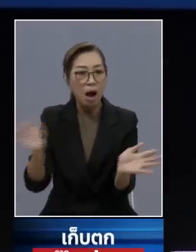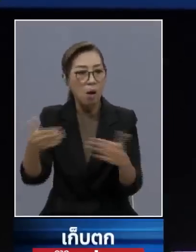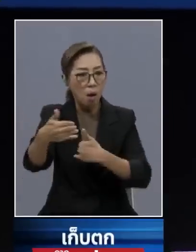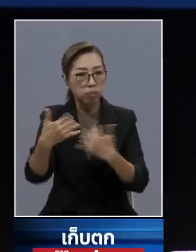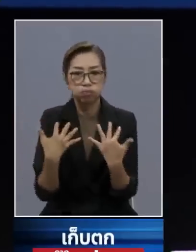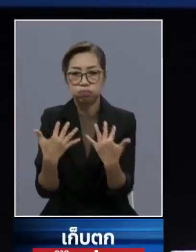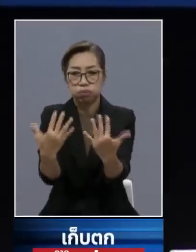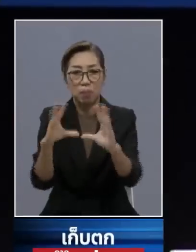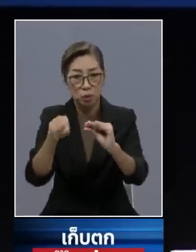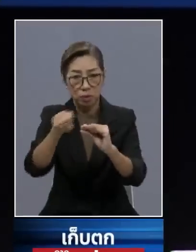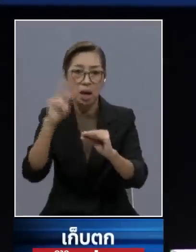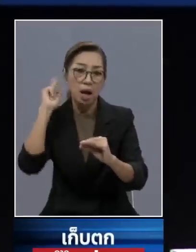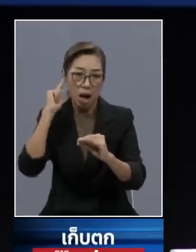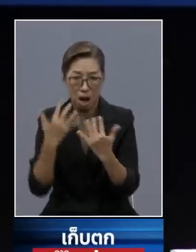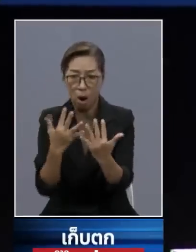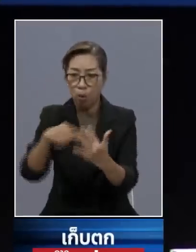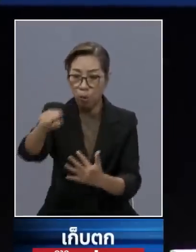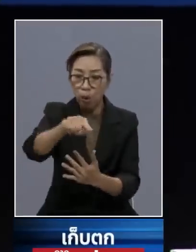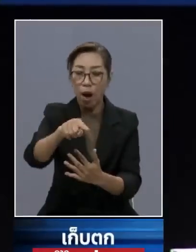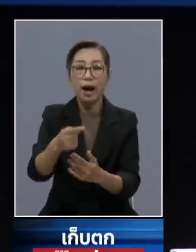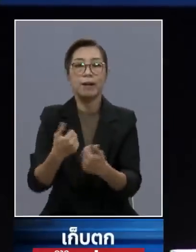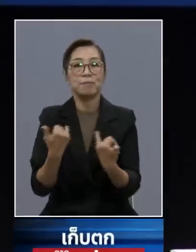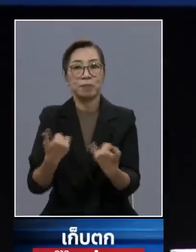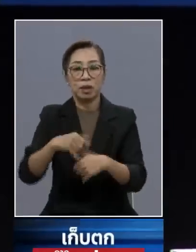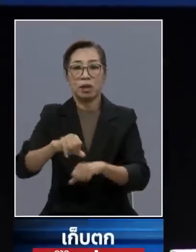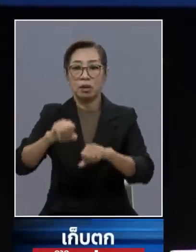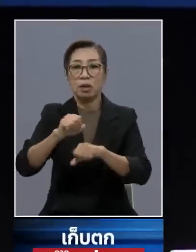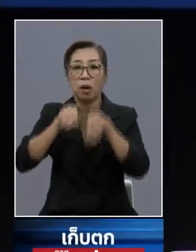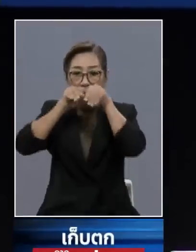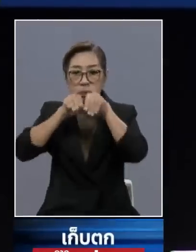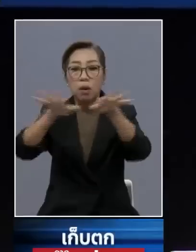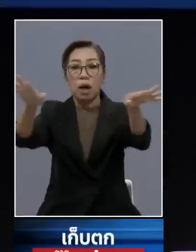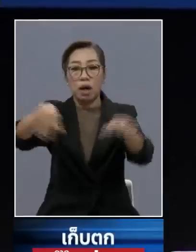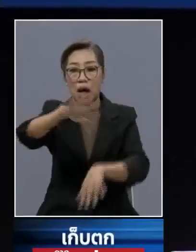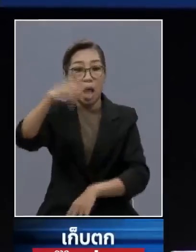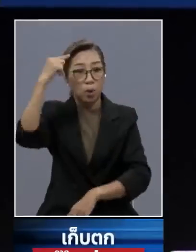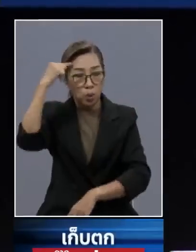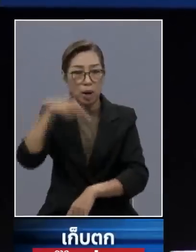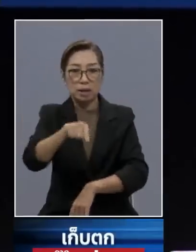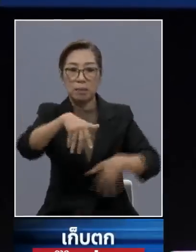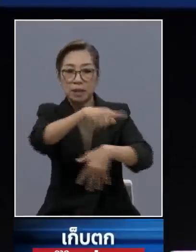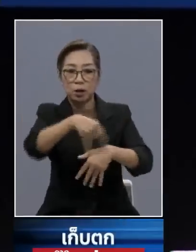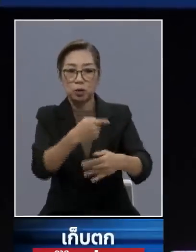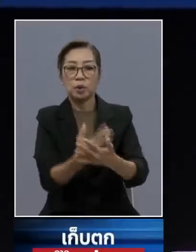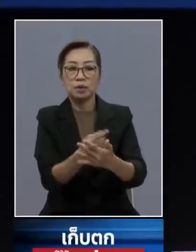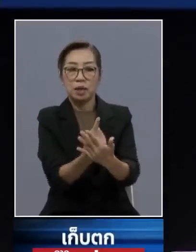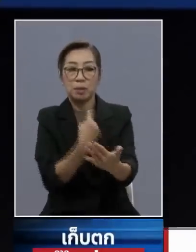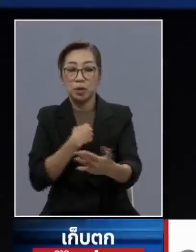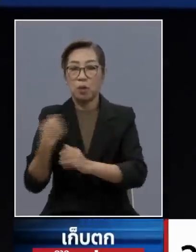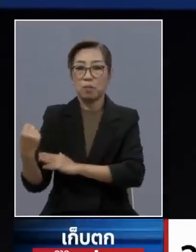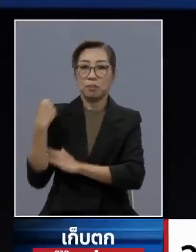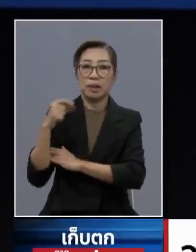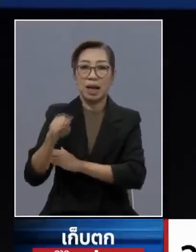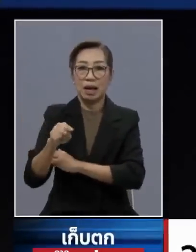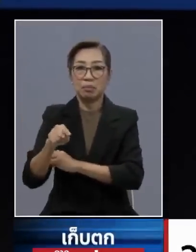นี้รวมทั้งสื่อมวลชนเพื่อร่วมประกาศการกระจายอำนาจให้ประชาชนแทนที่จะยึดอำนาจจากประชาชนเหมือน9ปี